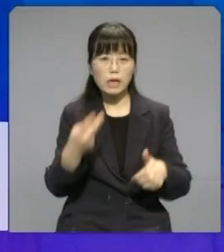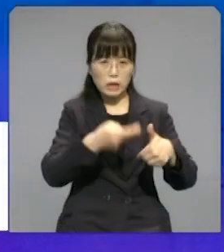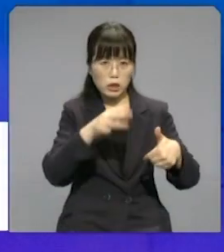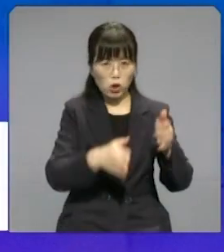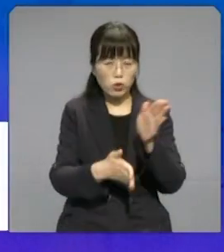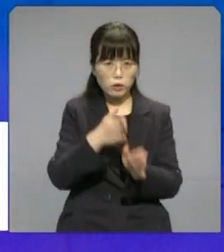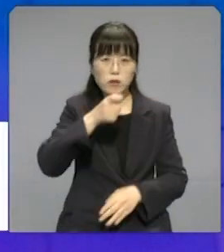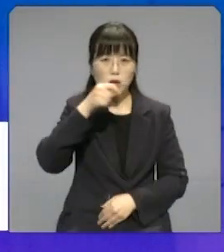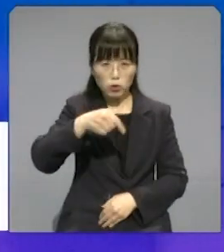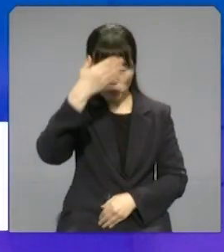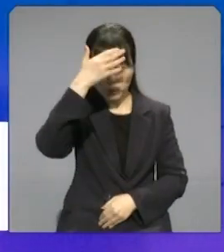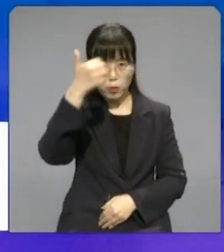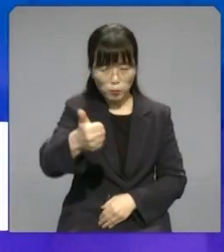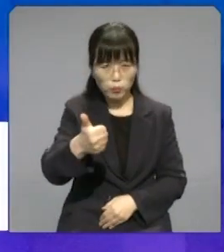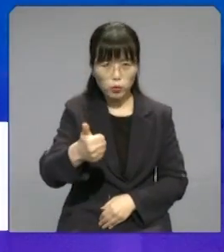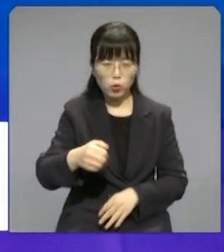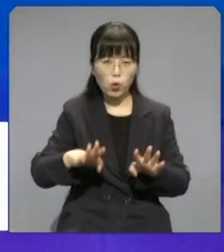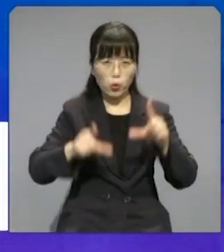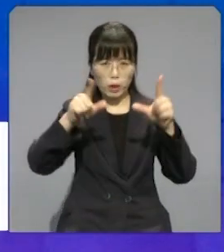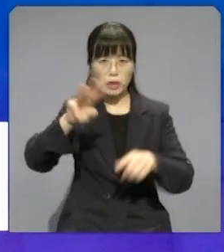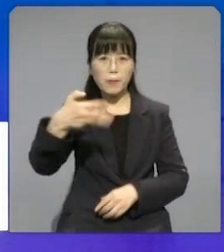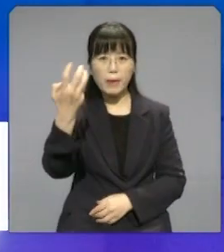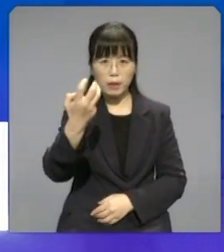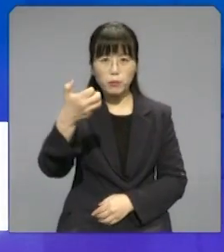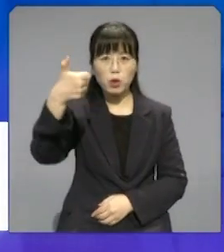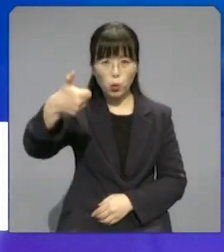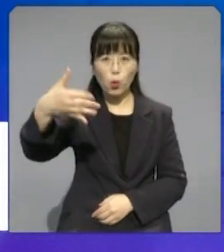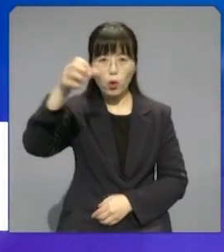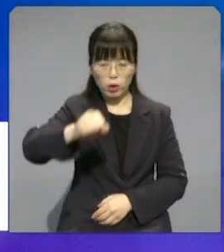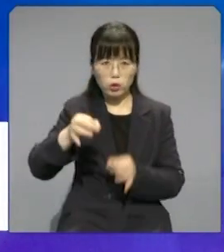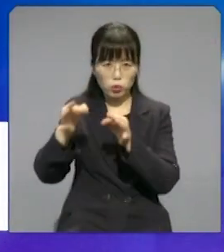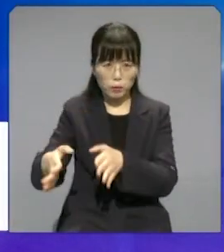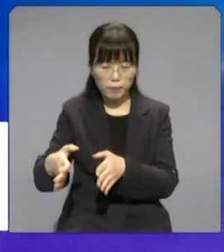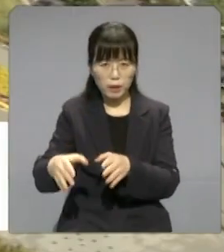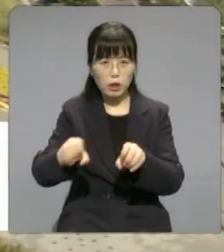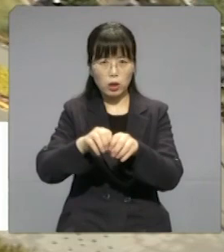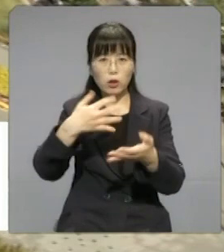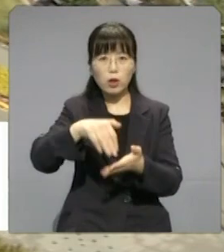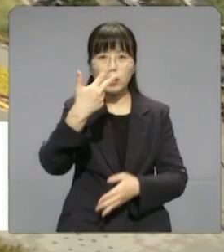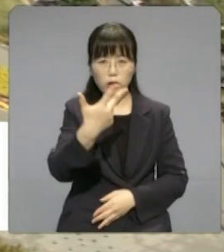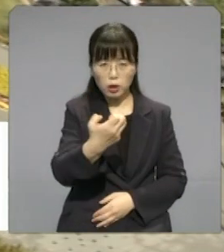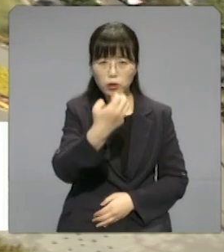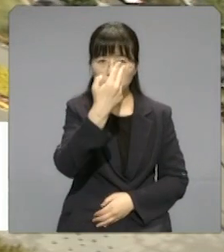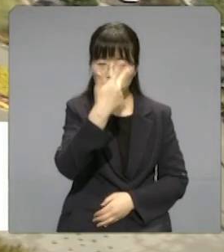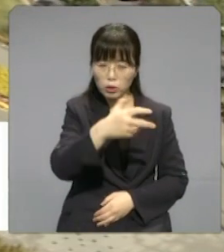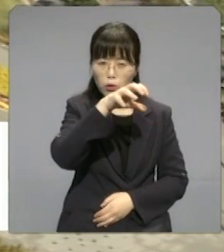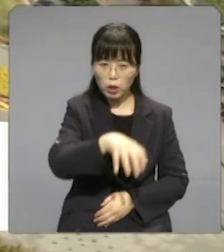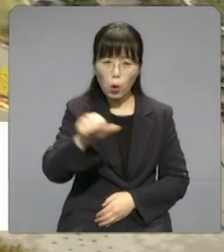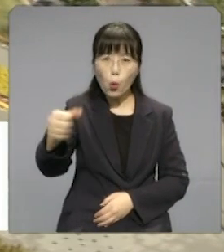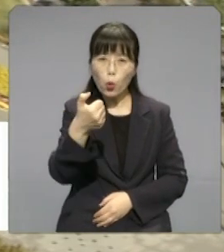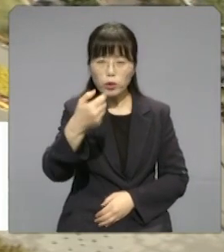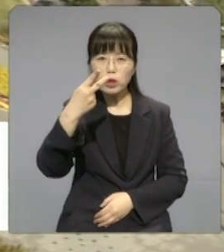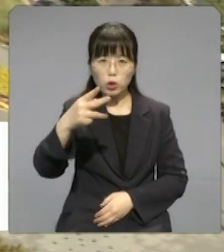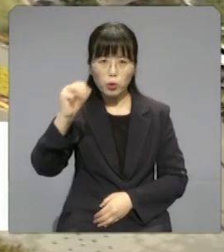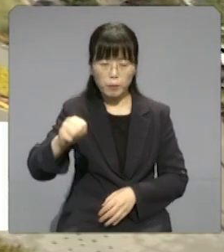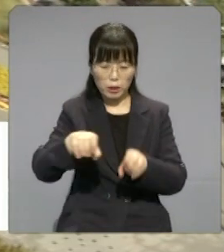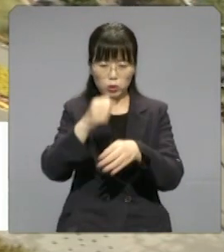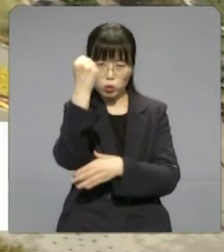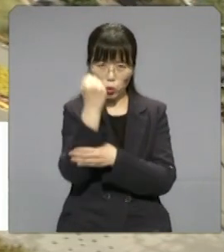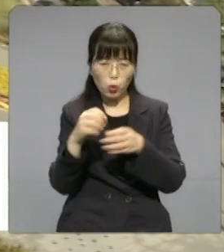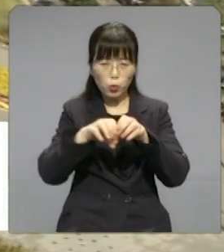인천시 상수도 사업본부는 올해 335억 원을 투입해 총 37개소 50km 달하는 노후